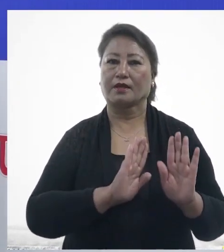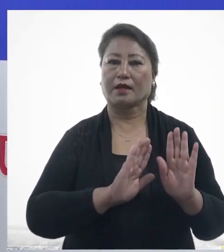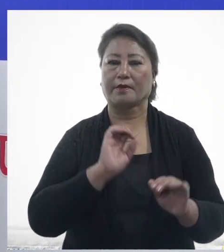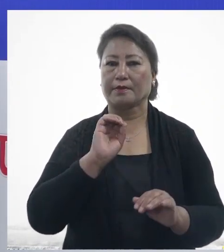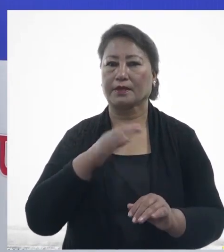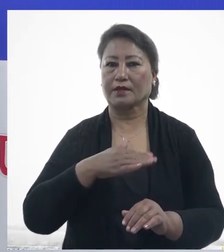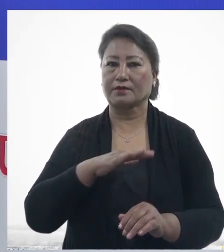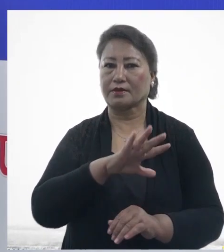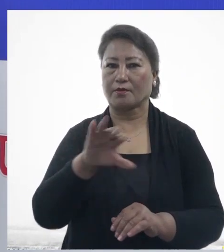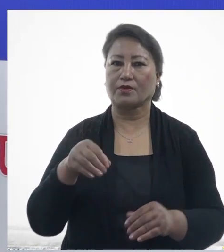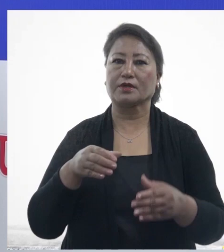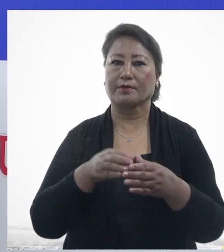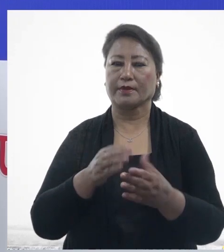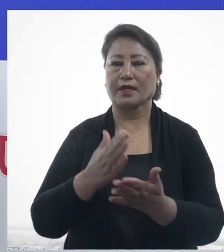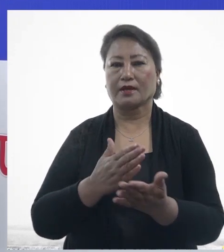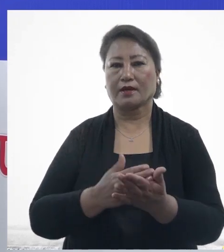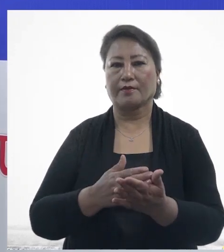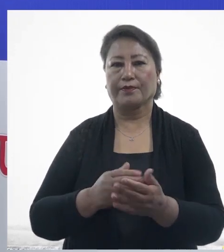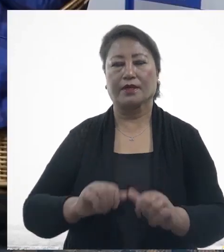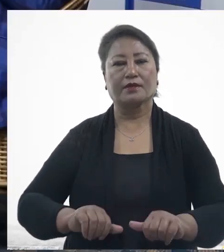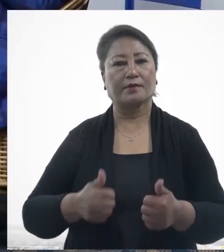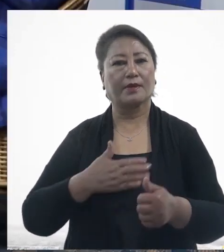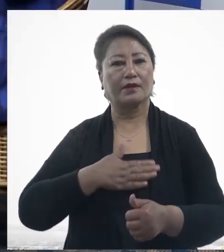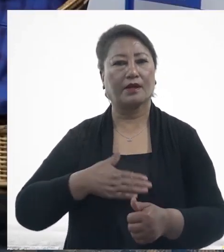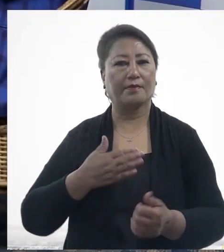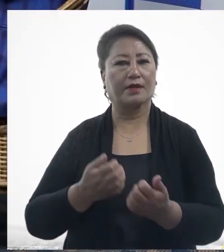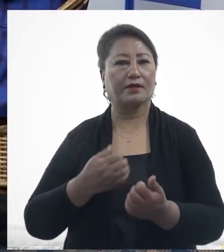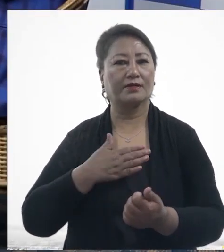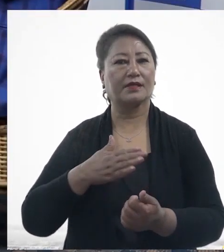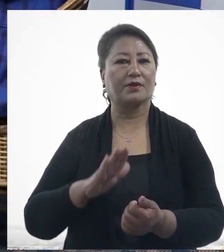यहाँको सम्पूर्ण टिम यहाँको कार्यक्रमलाई सफलताको कामना पनि गर्न चाहन्छु